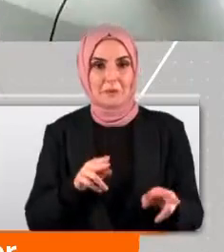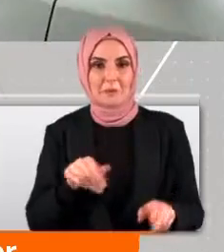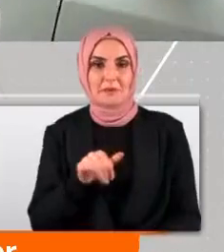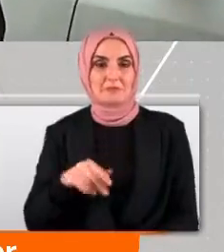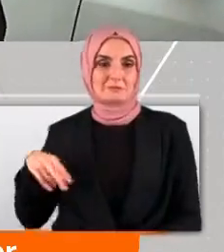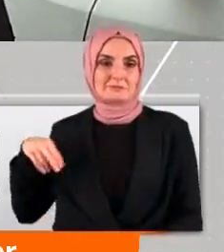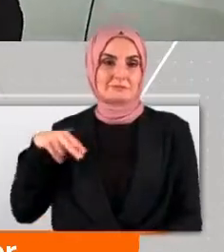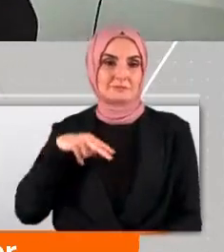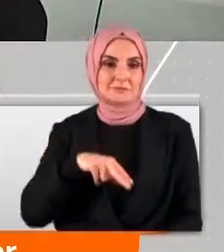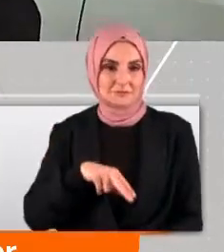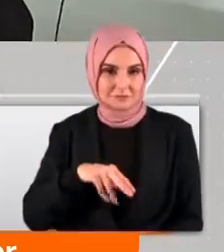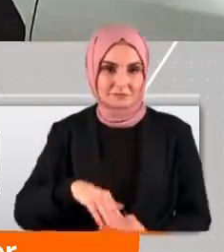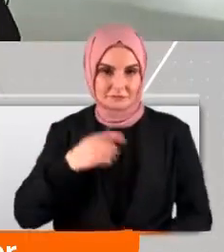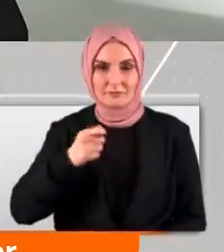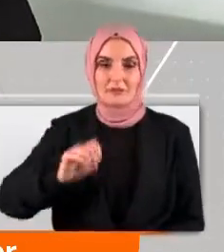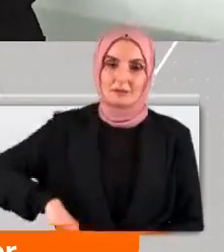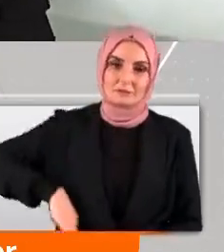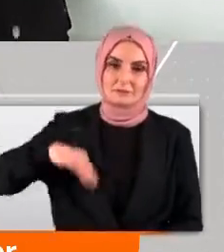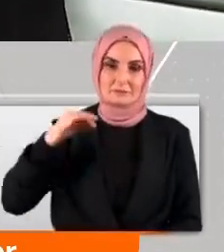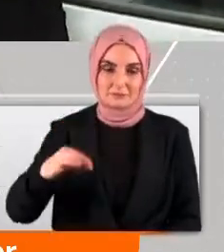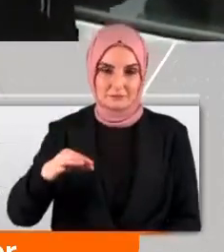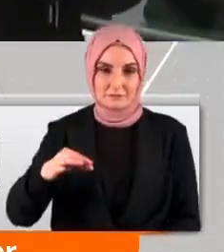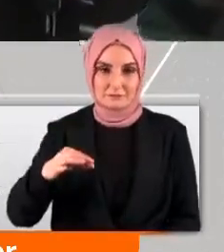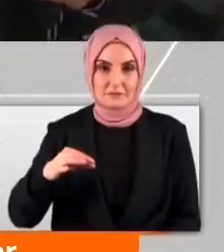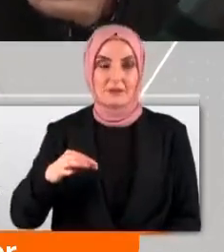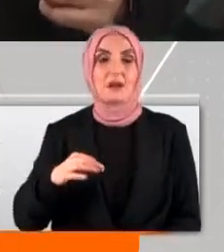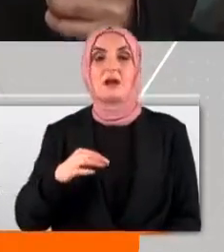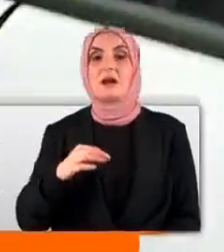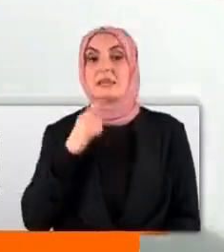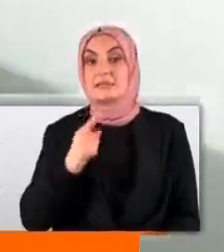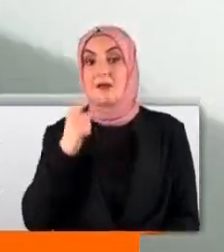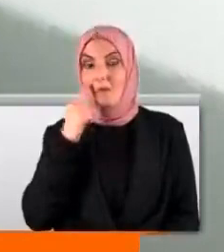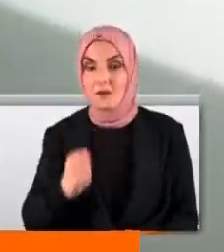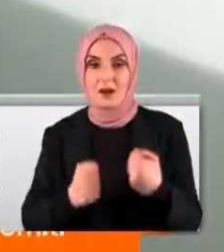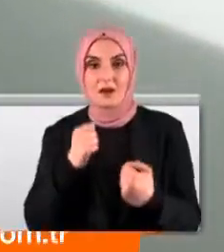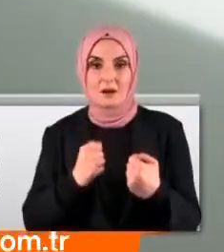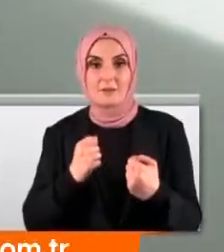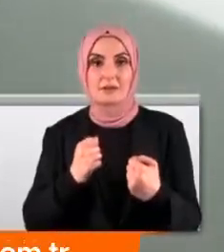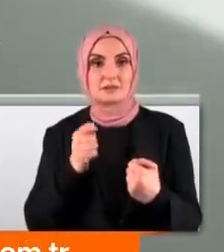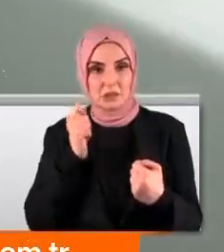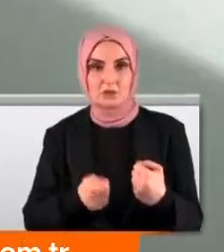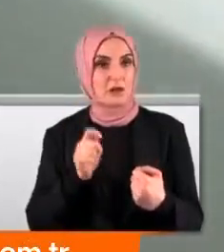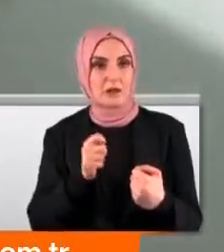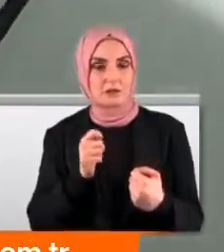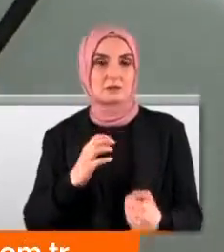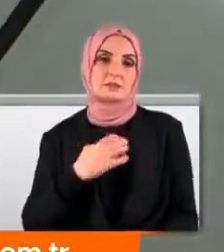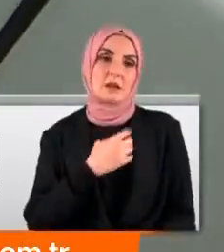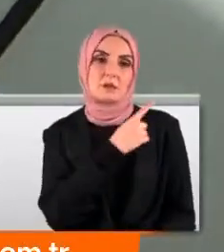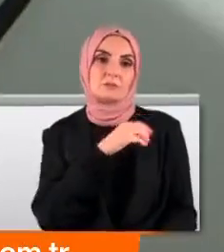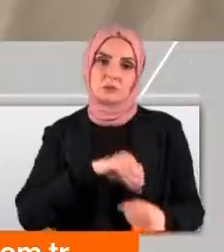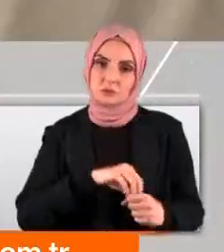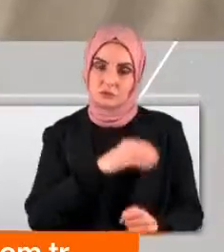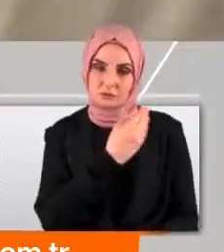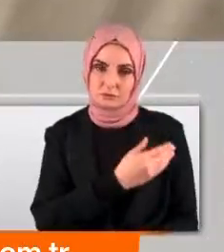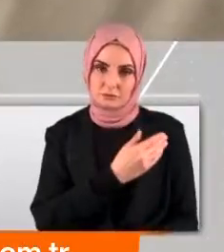arabanın hem kendi anahtarı hem de yedek anahtarı iddiaya göre aracın sahibindeydi. Arabanın önüne geldi, anahtarı çıkarttı, binerek hızla